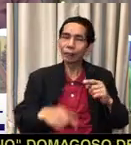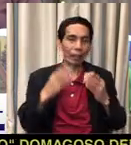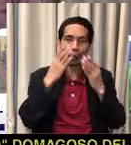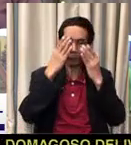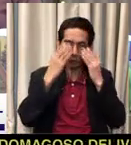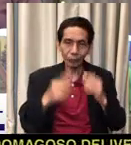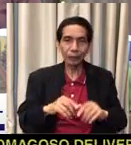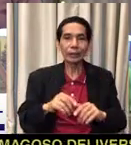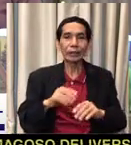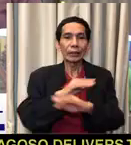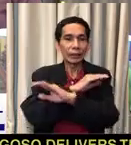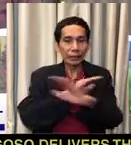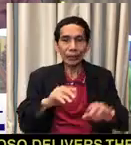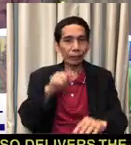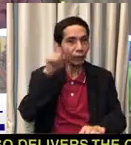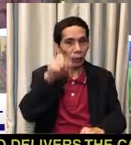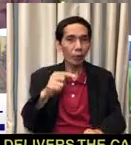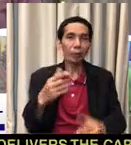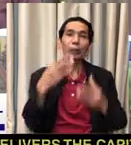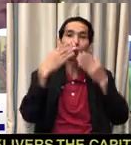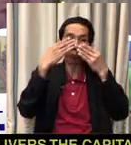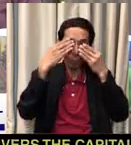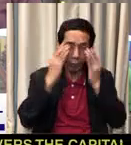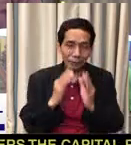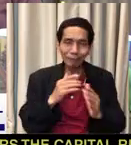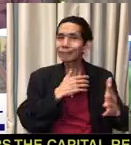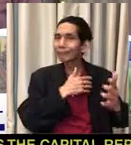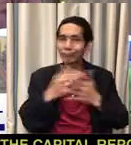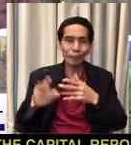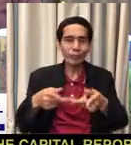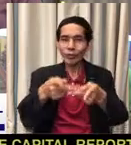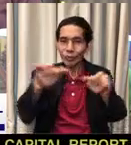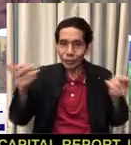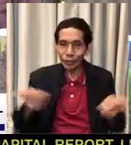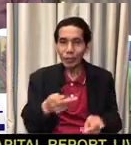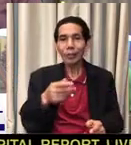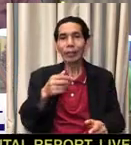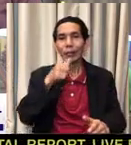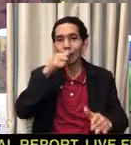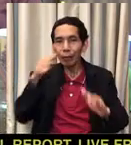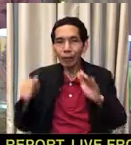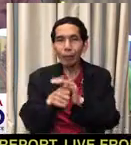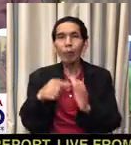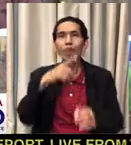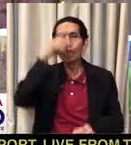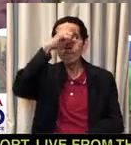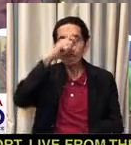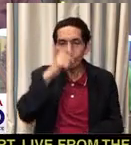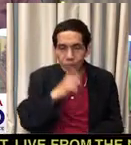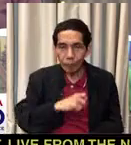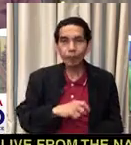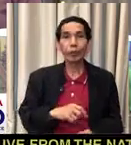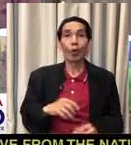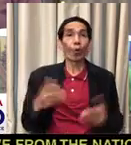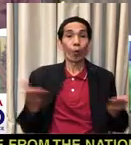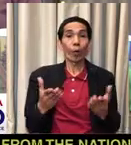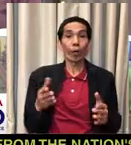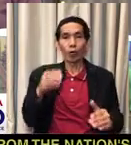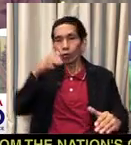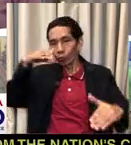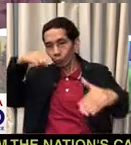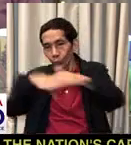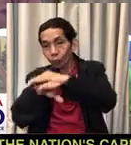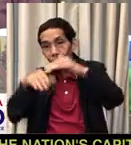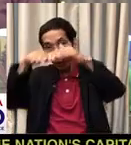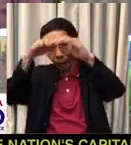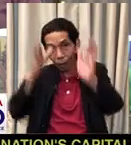dahil hindi namin kayo patutulugin. O, kahit saan kuweba kayo maging ermitanyo na kayo, o, saan kayong kuweba